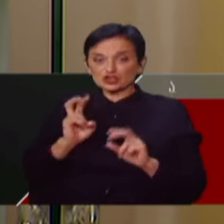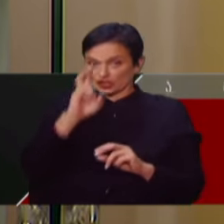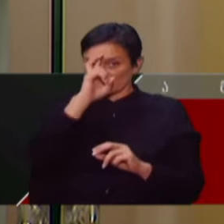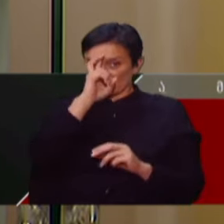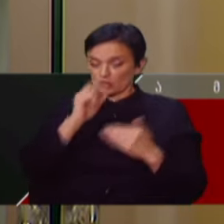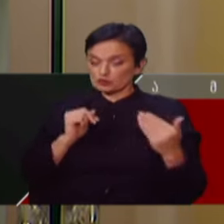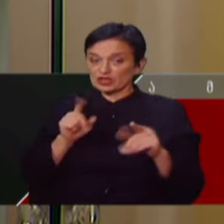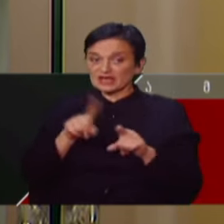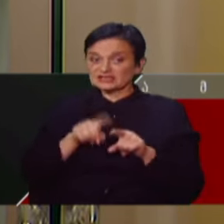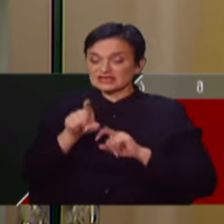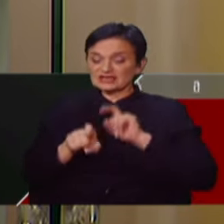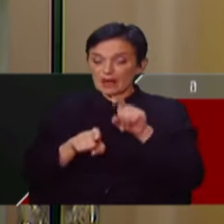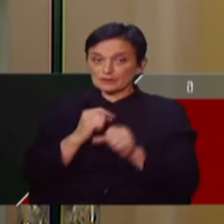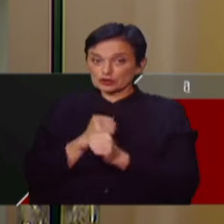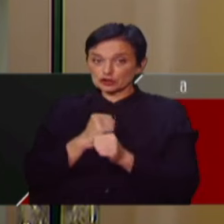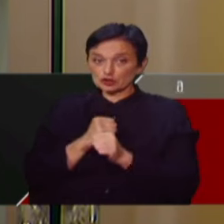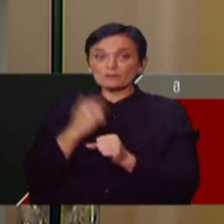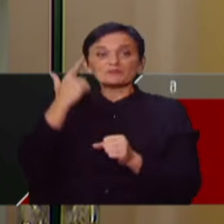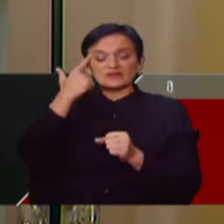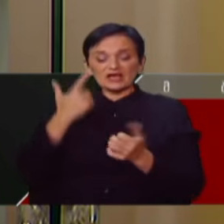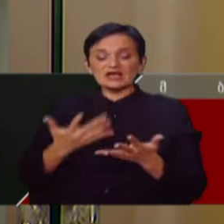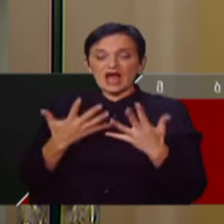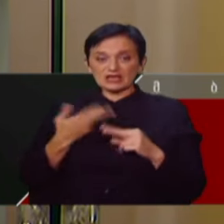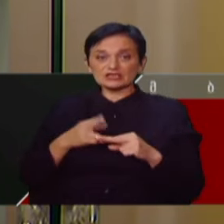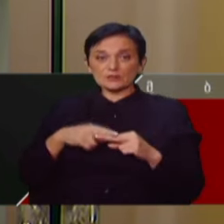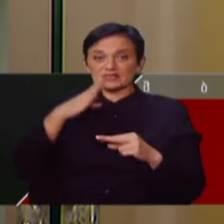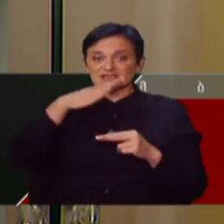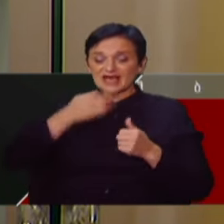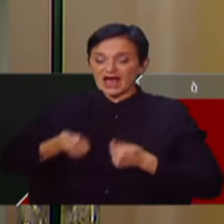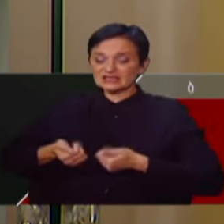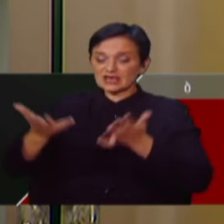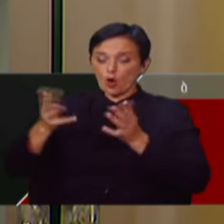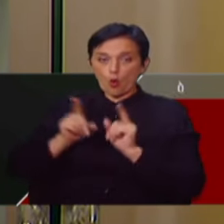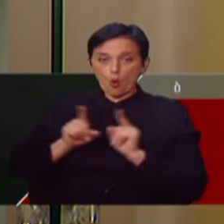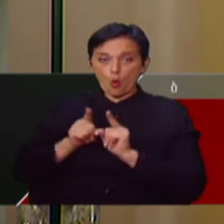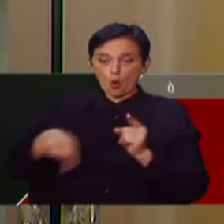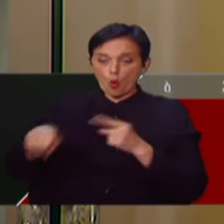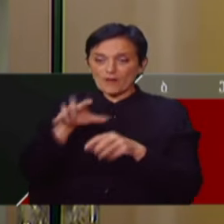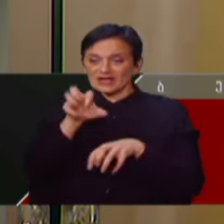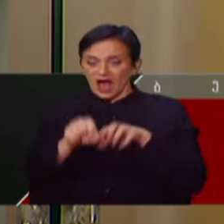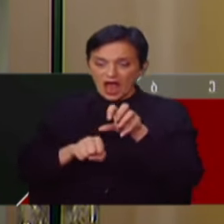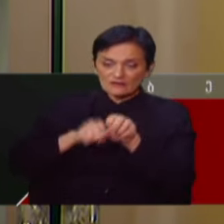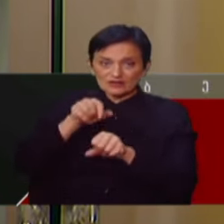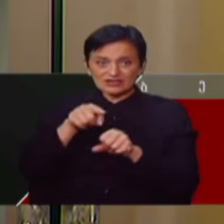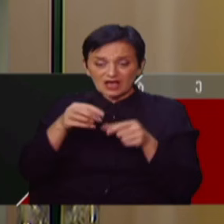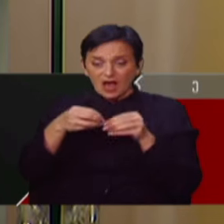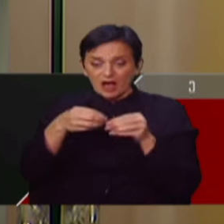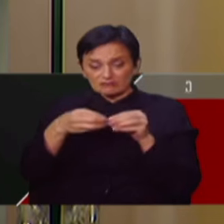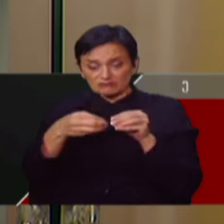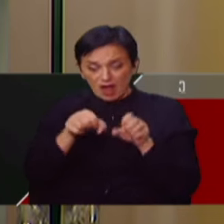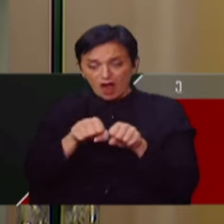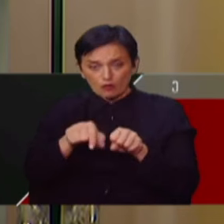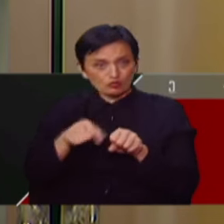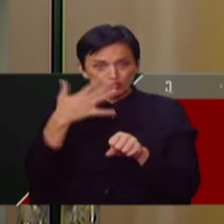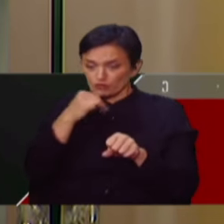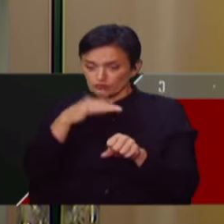ხელისუფლების მხრიდან ასეთი ნაბიჯების გადადგმა. გასაგებია, რომ ეს წყალწაღებული ოპოზიცია და ხავს ეკიდება, თუმცა ეს ხავსიც უკვე აღარ აქვს